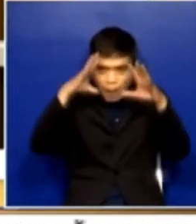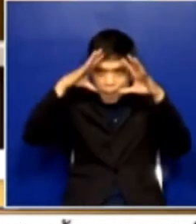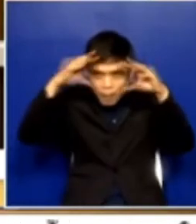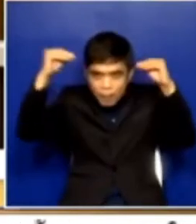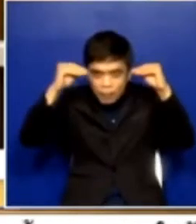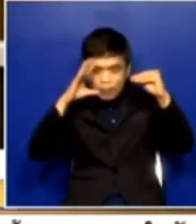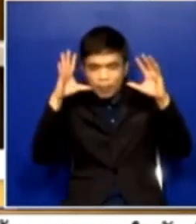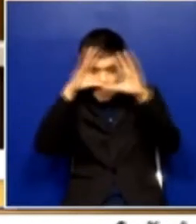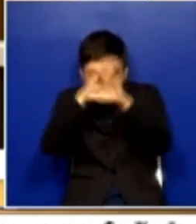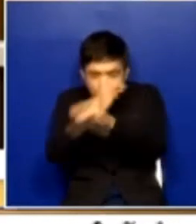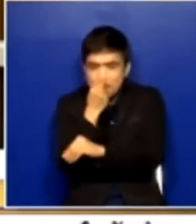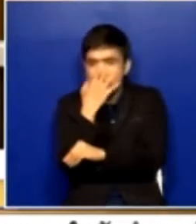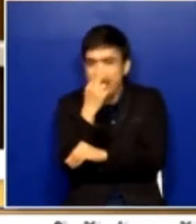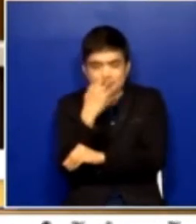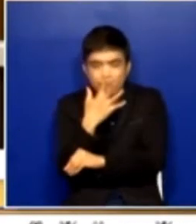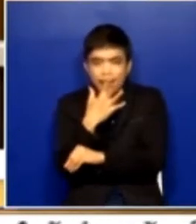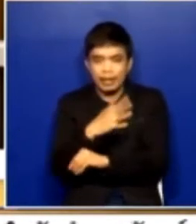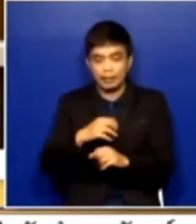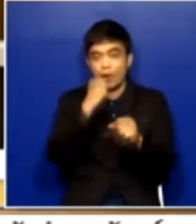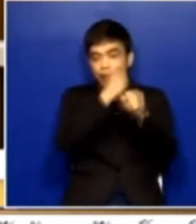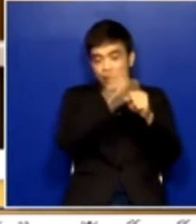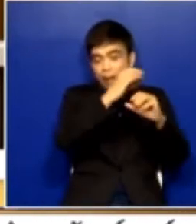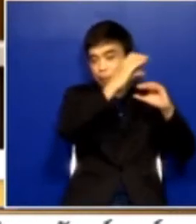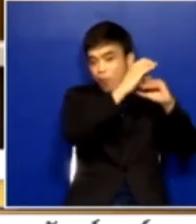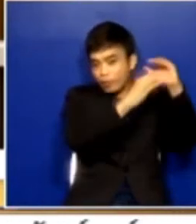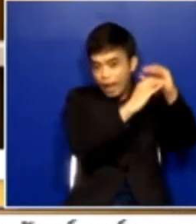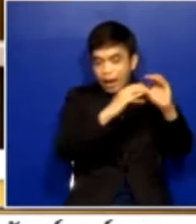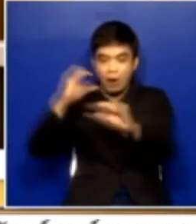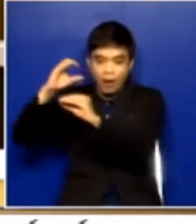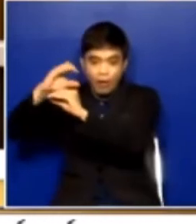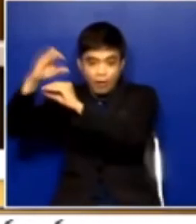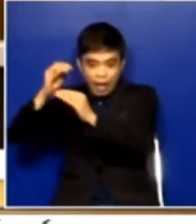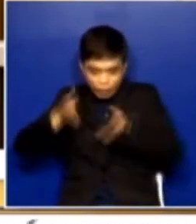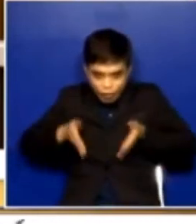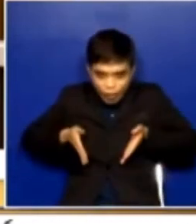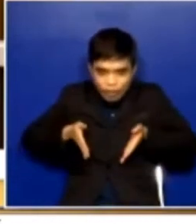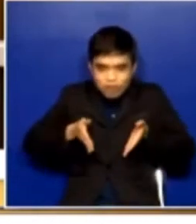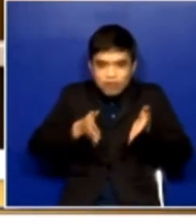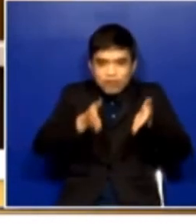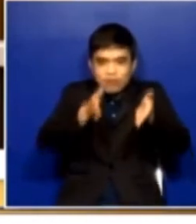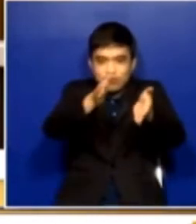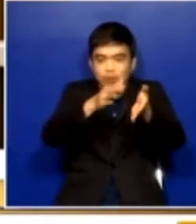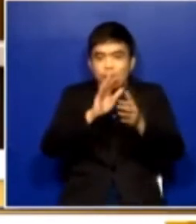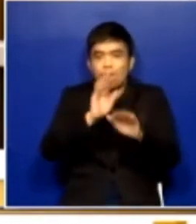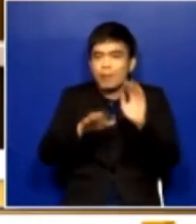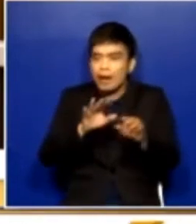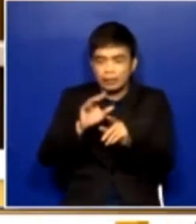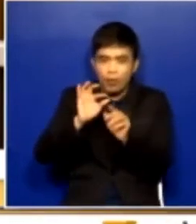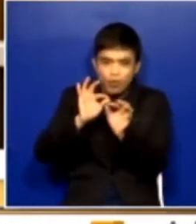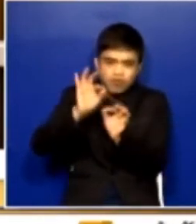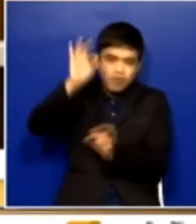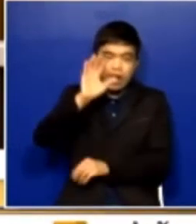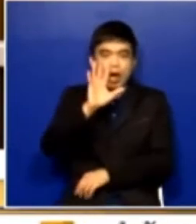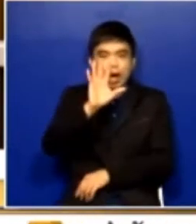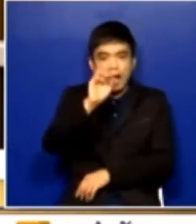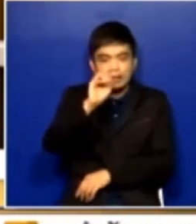มีการก่อสร้างภายในซอยซึ่งเป็นถนนเนินสูงนะครับประมาณ 50-60 เซนติเมตรและไม่มีไฟ